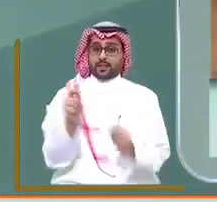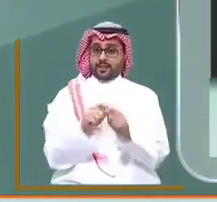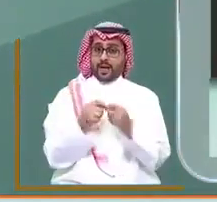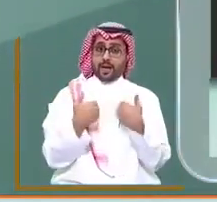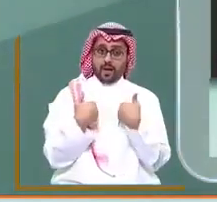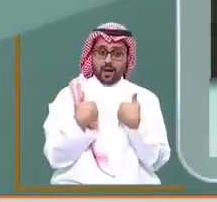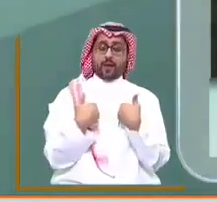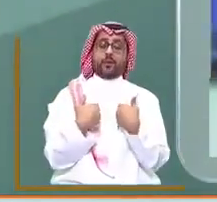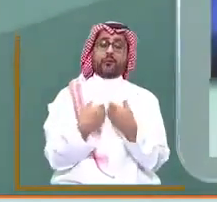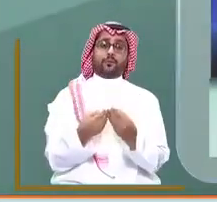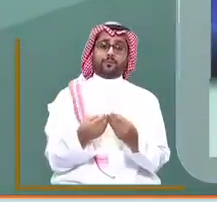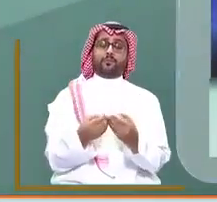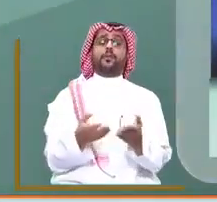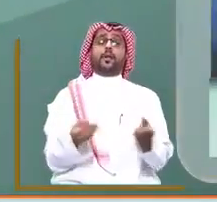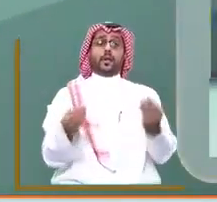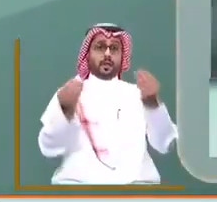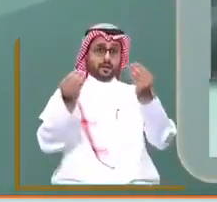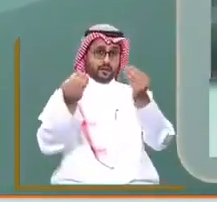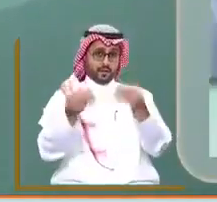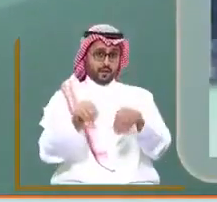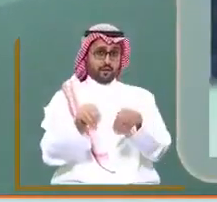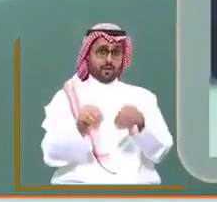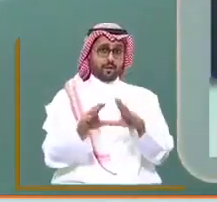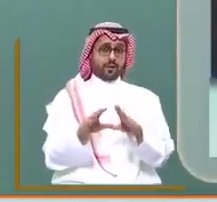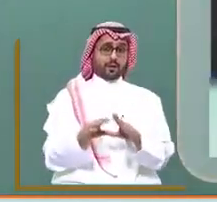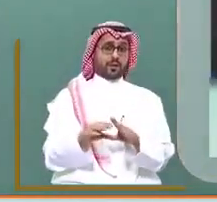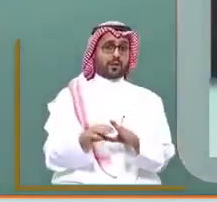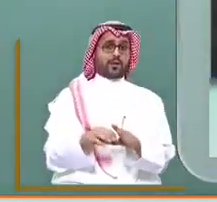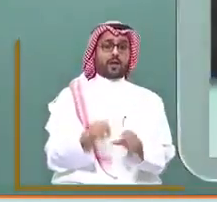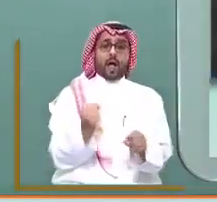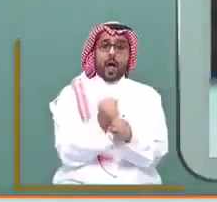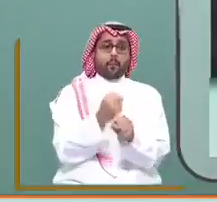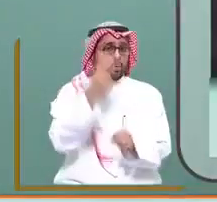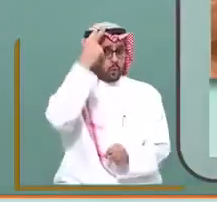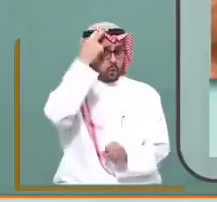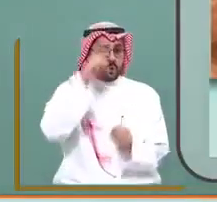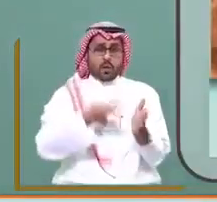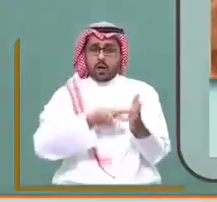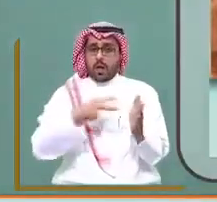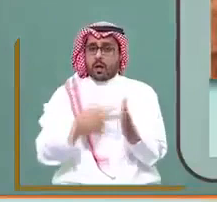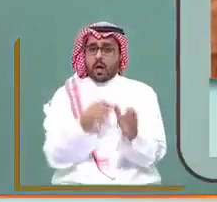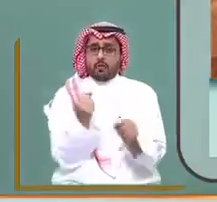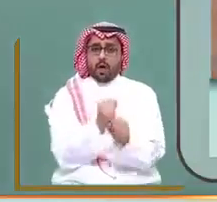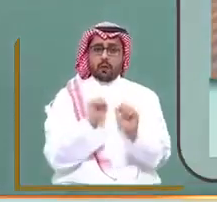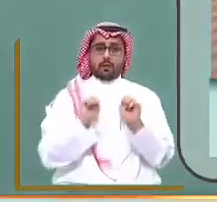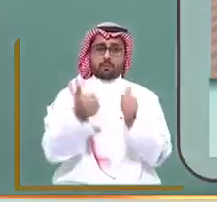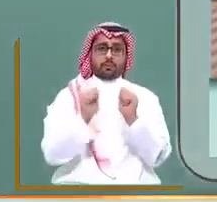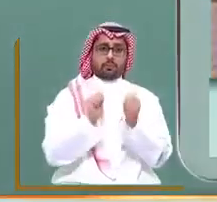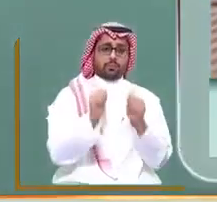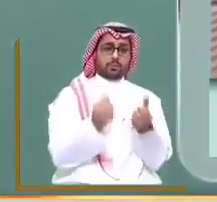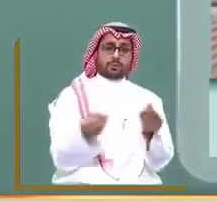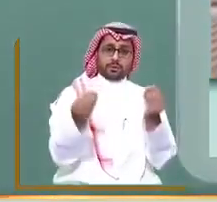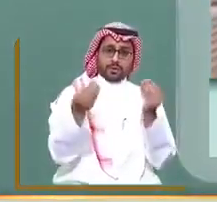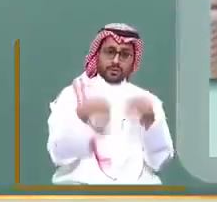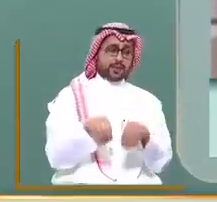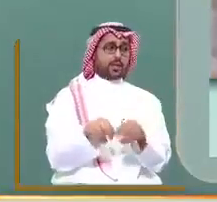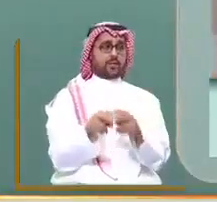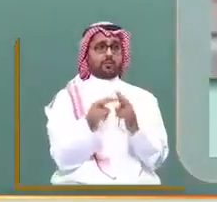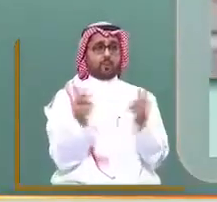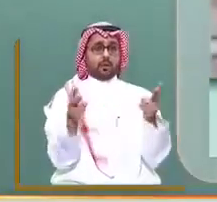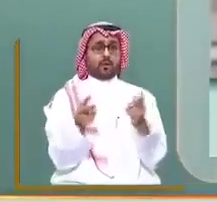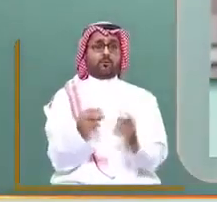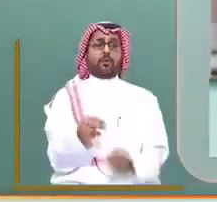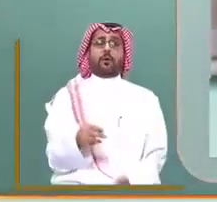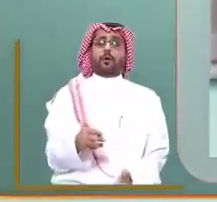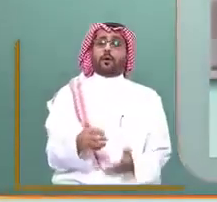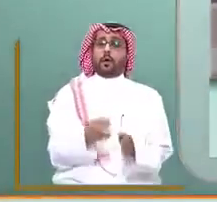أيضا يهدف بشكل كبير إلى إبراز دور إنجازات المملكة والحقيقة اللي هي كثيرة جدا في توظيفها لتقنيات الثورة الصناعية